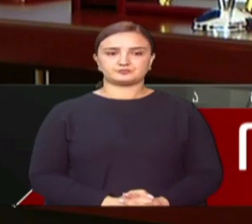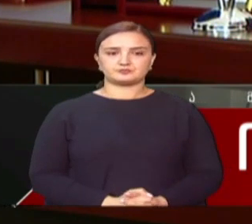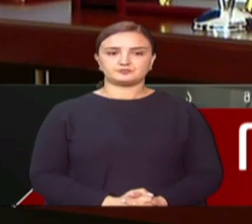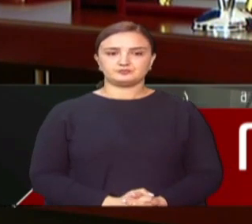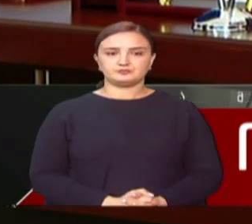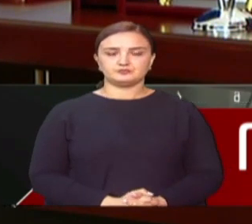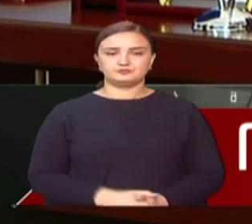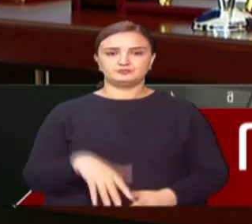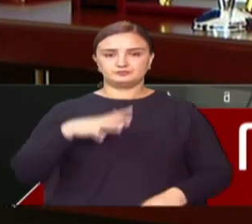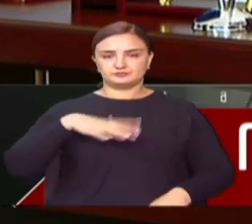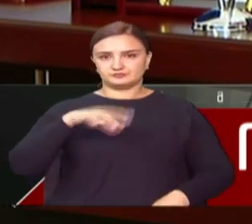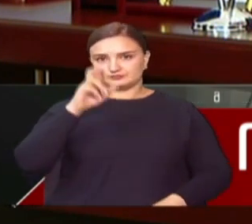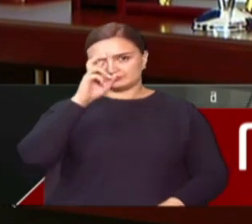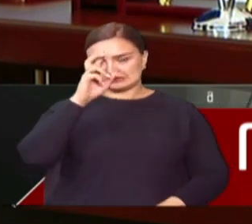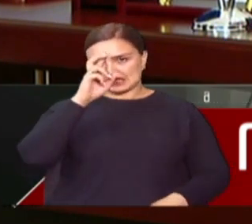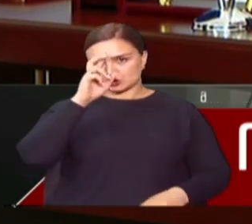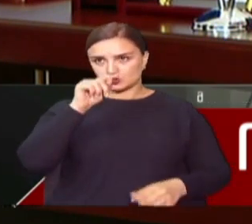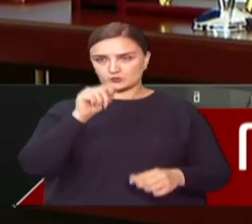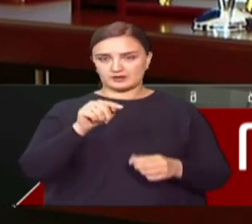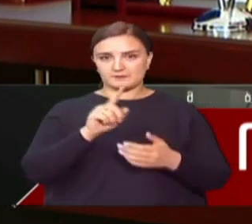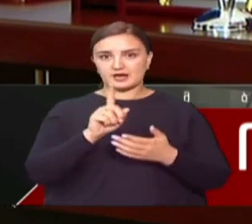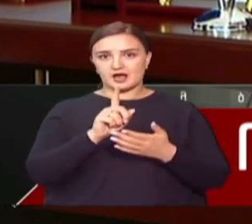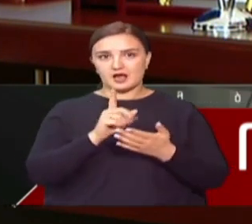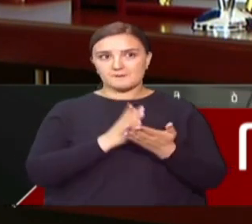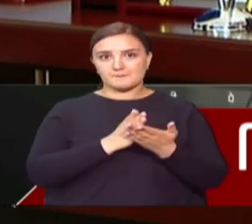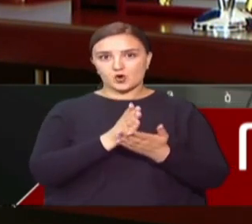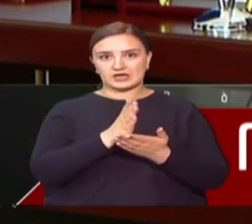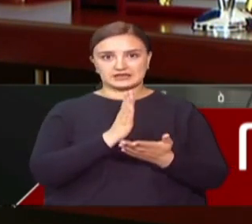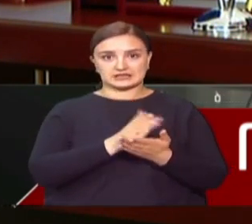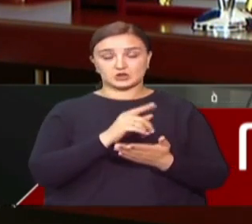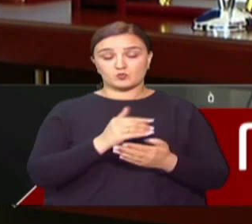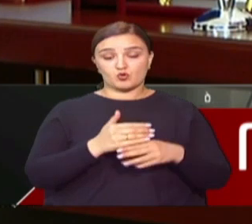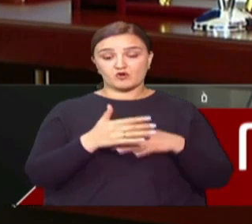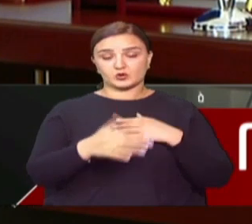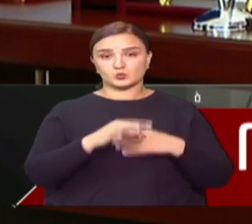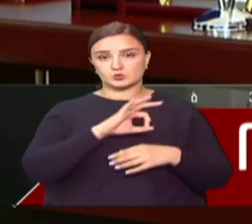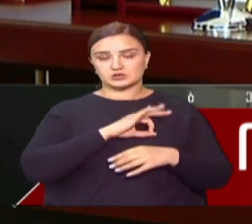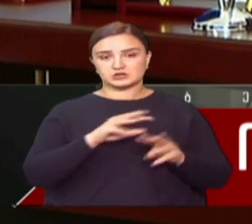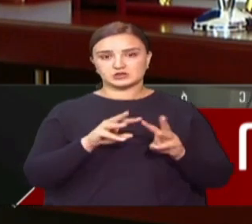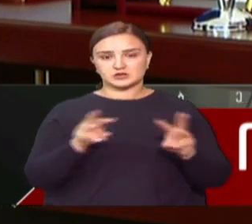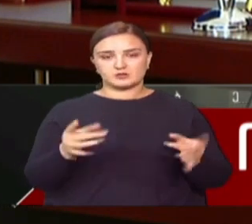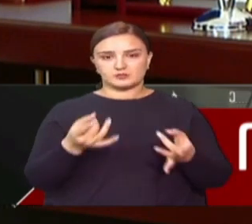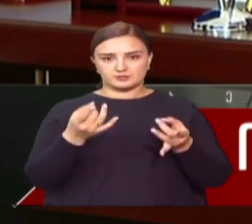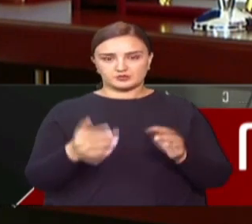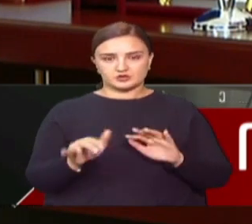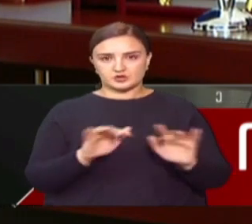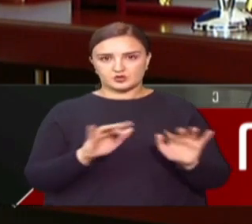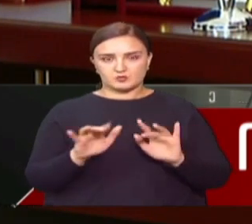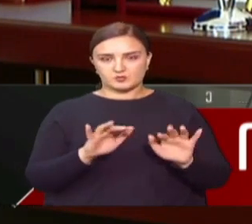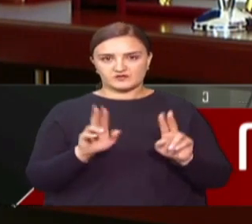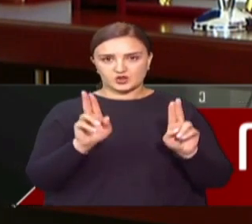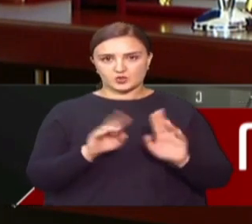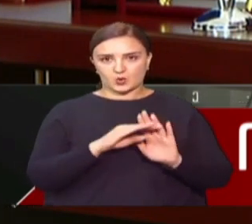საქართველოს ხელისუფლების ორიენტაციის გასაზომად. და მოგვიანებით, როდესაც იუსტიციის სამინისტრომ უბრალოდ პროცედურული ნორმების დაცვით